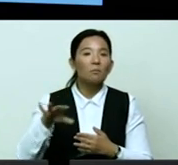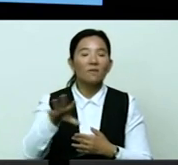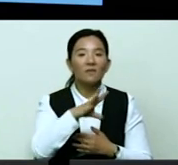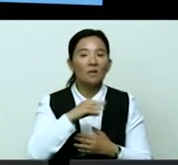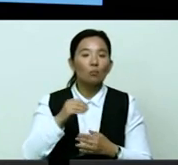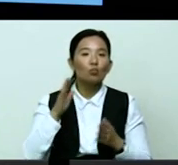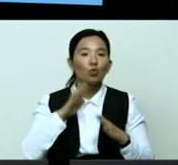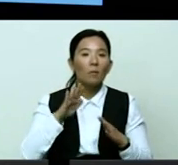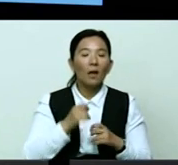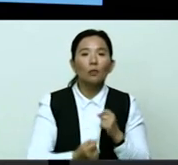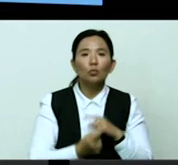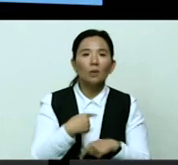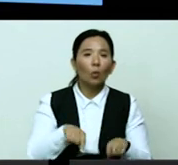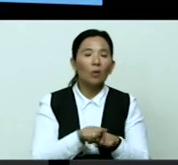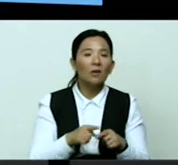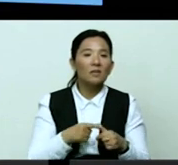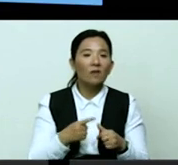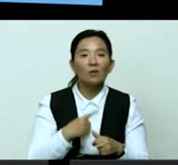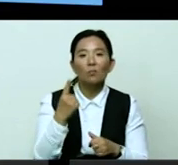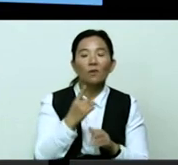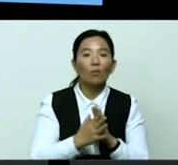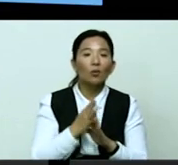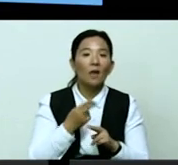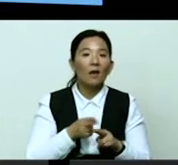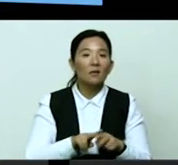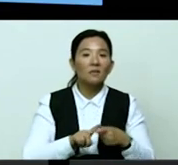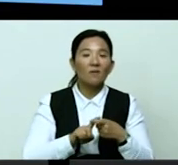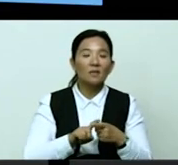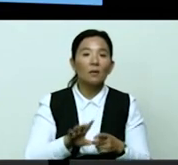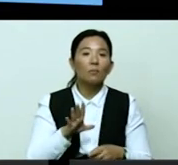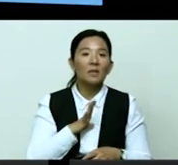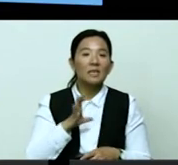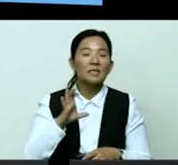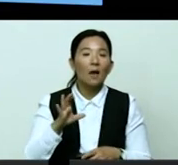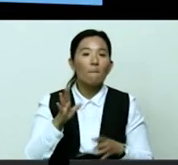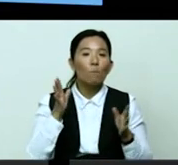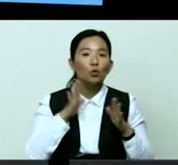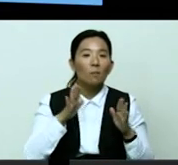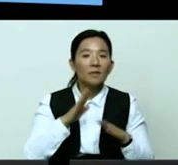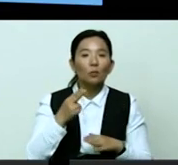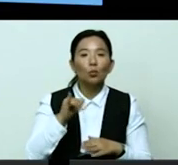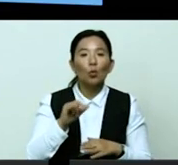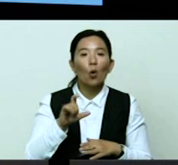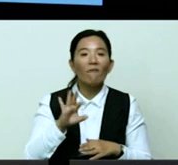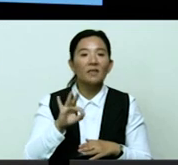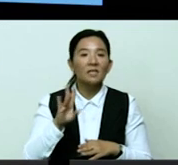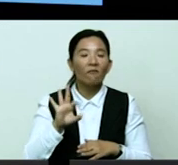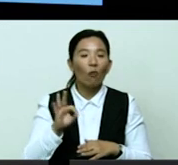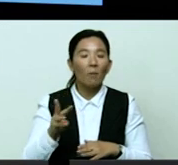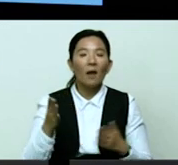мусульман. Откуда такое название? В первую очередь это связано было с мусульманским духовенством,